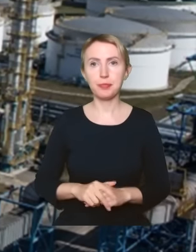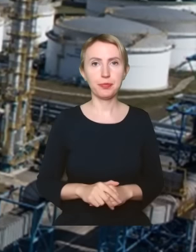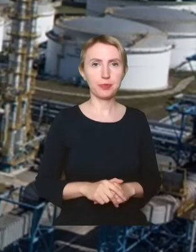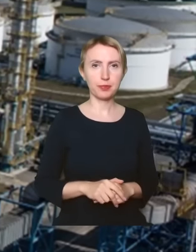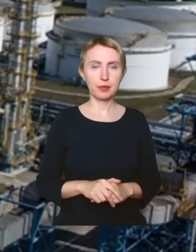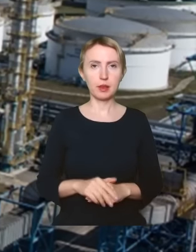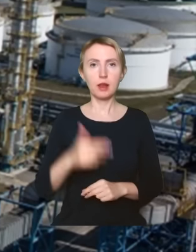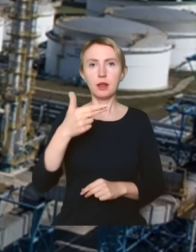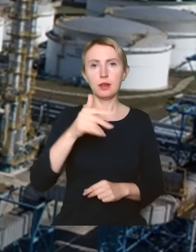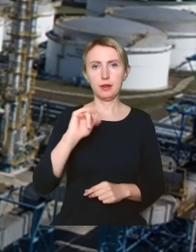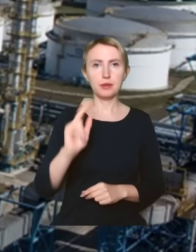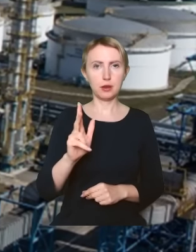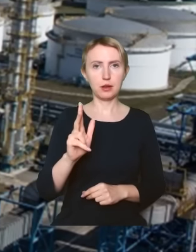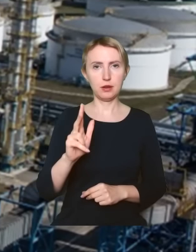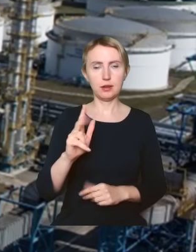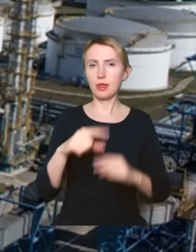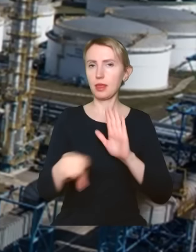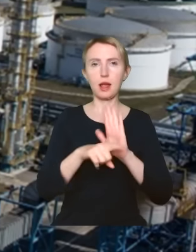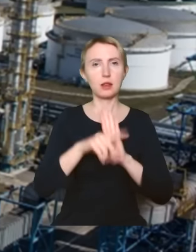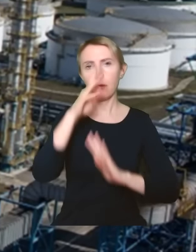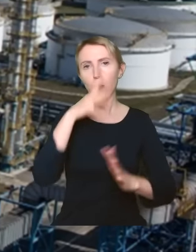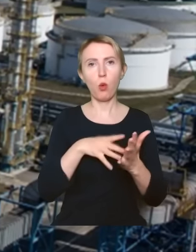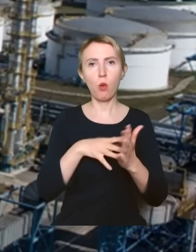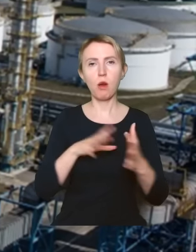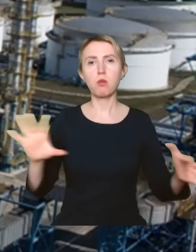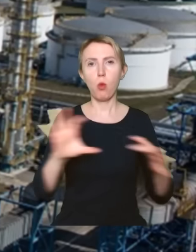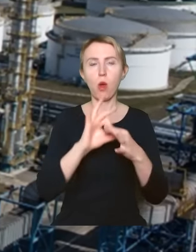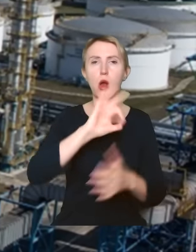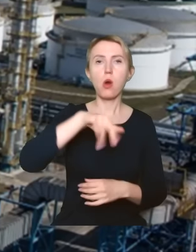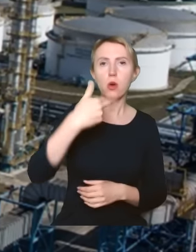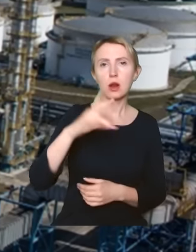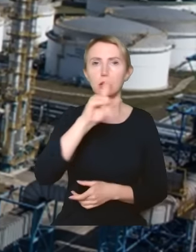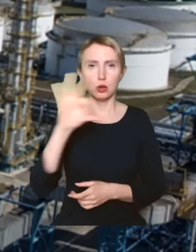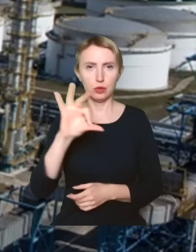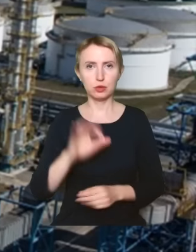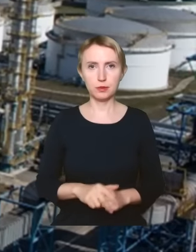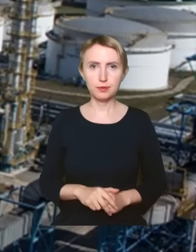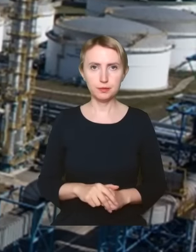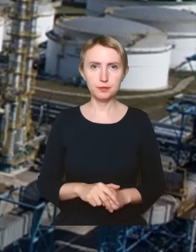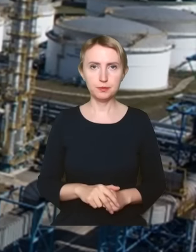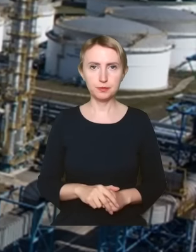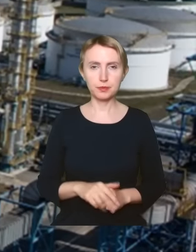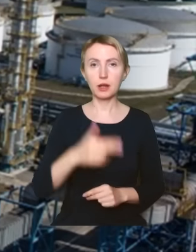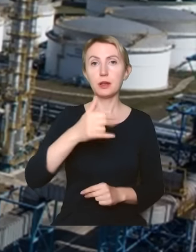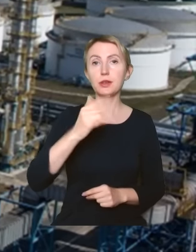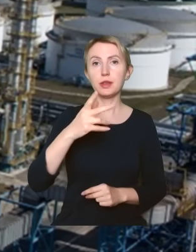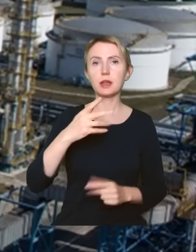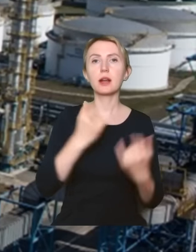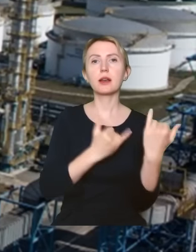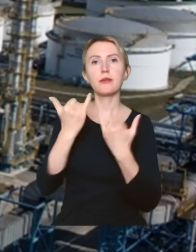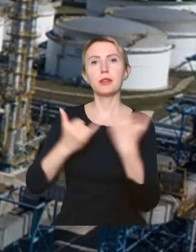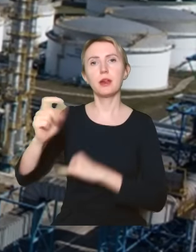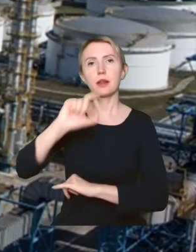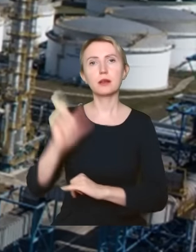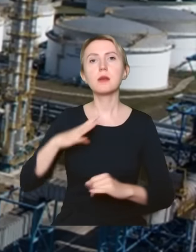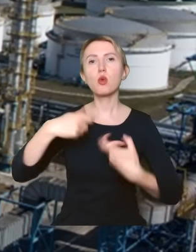Najwyższa Izba Kontroli negatywnie oceniła fuzję spółki Orlen z Lotosem. Według NIK-u rafineria gdańska została